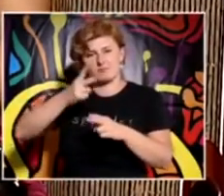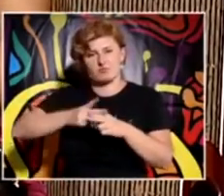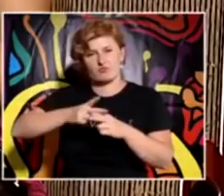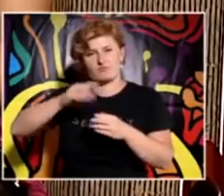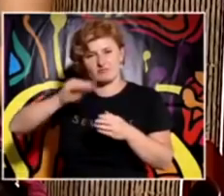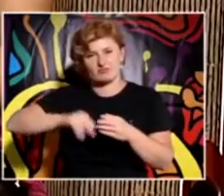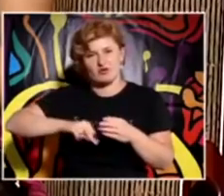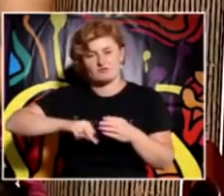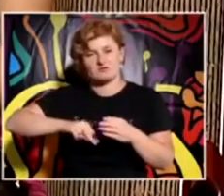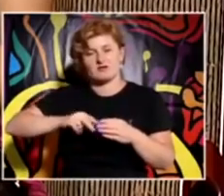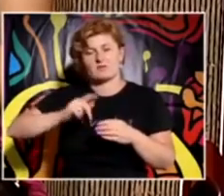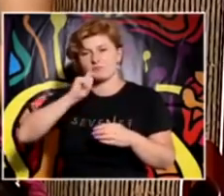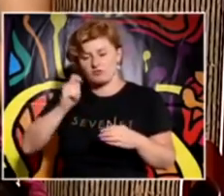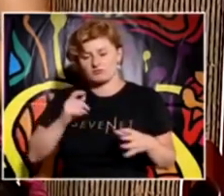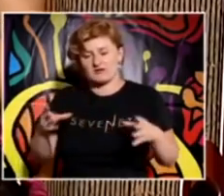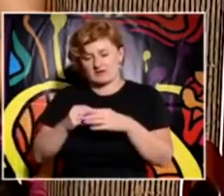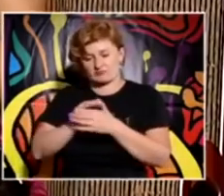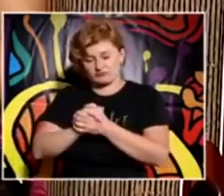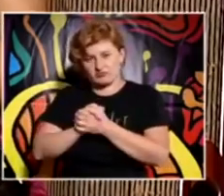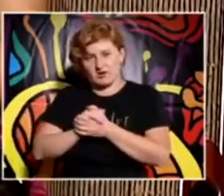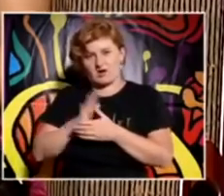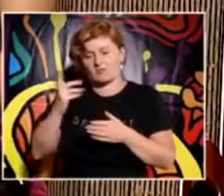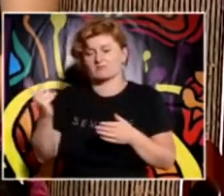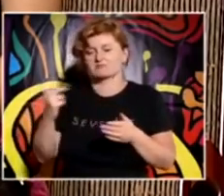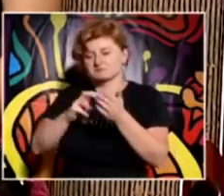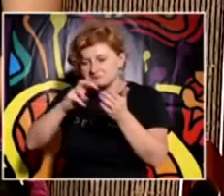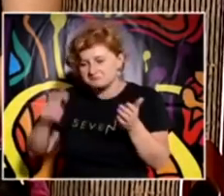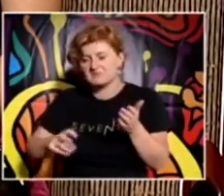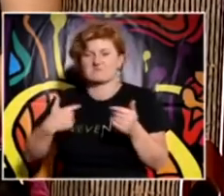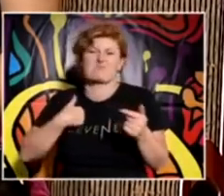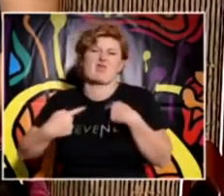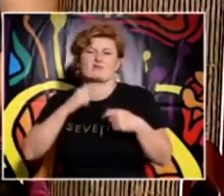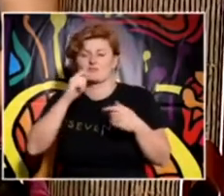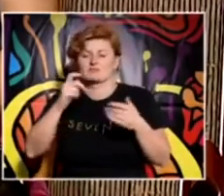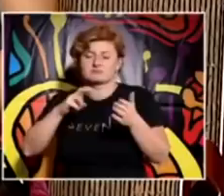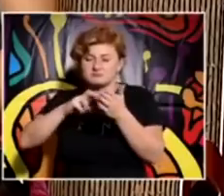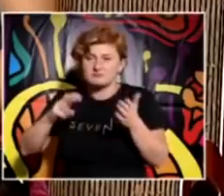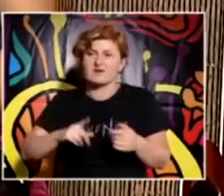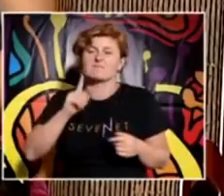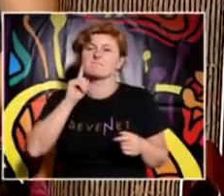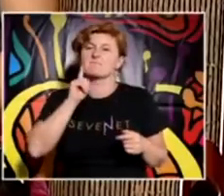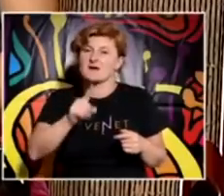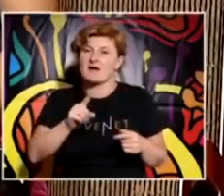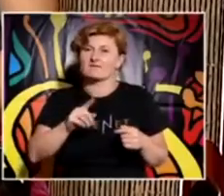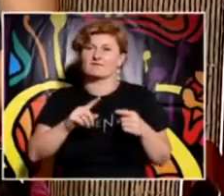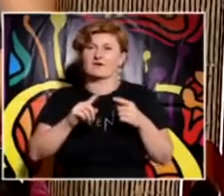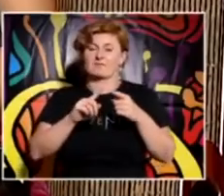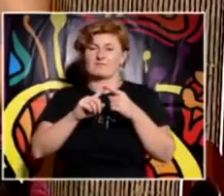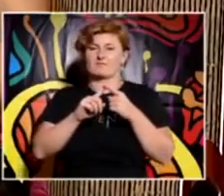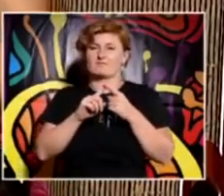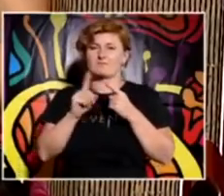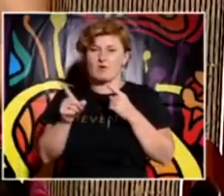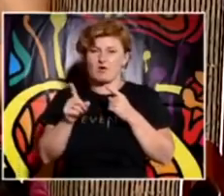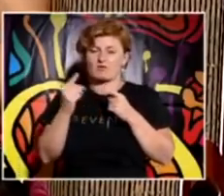mocno postawił na to, że nie ma zamiaru się męczyć dalej w tej podróży. I taka jest prawda, ja dopiero po tamtym momencie